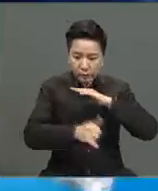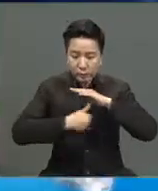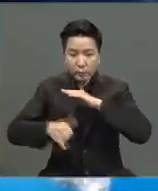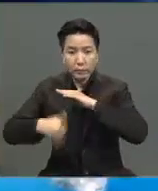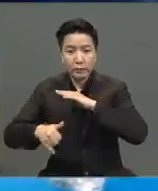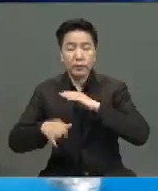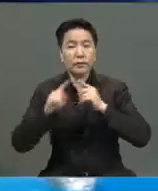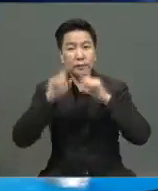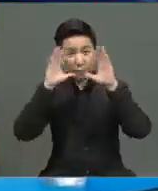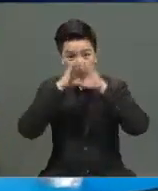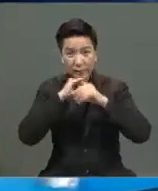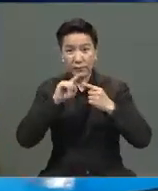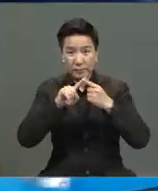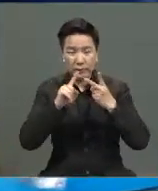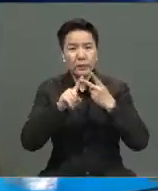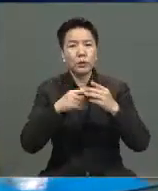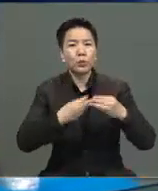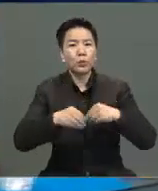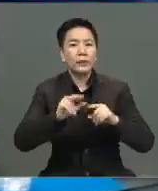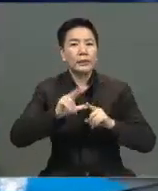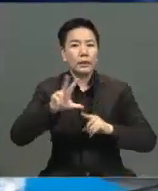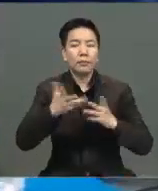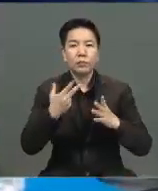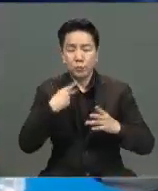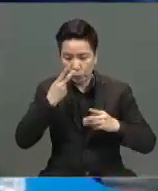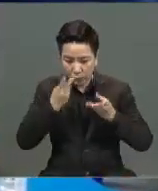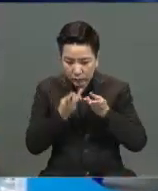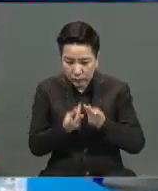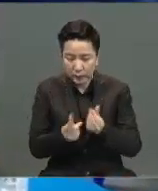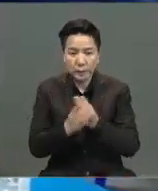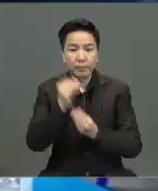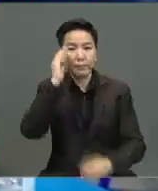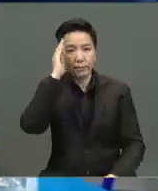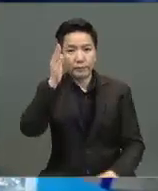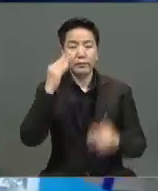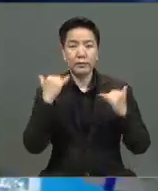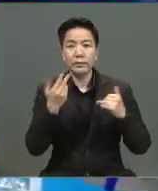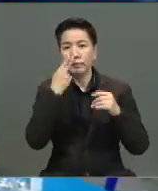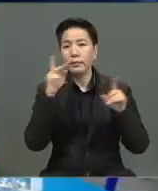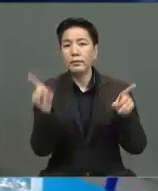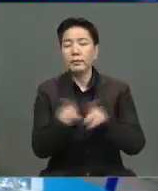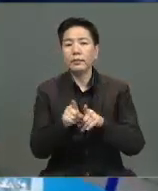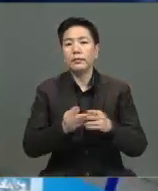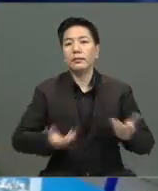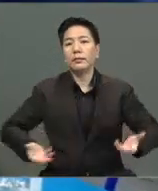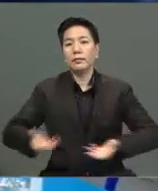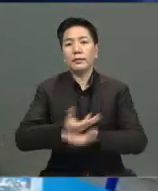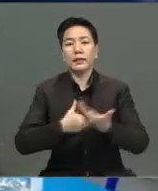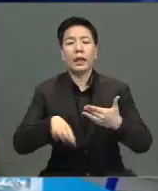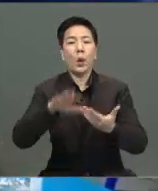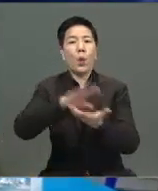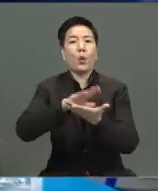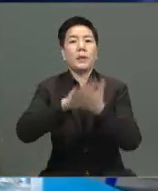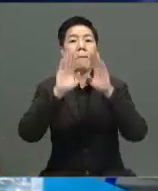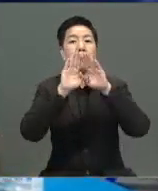หรือว่าเคอร์ฟิวและการผ่อนคลายในระยะที่3นั้นจะมีการพิจารณาในสัปดาห์หน้าครับเช่นเดียวกับการพิจารณาเรื่องของการเปิดภา